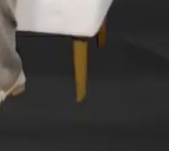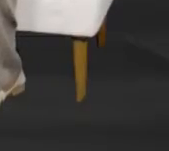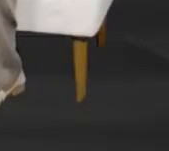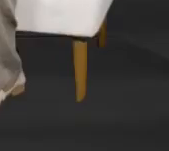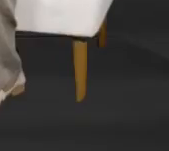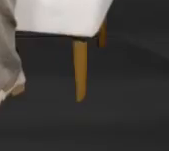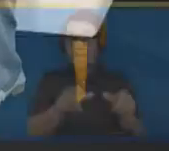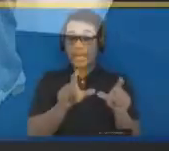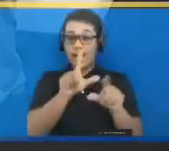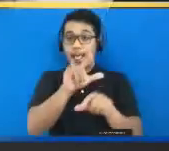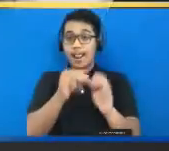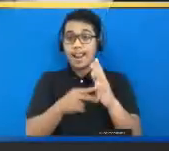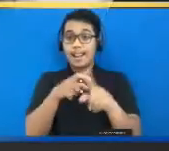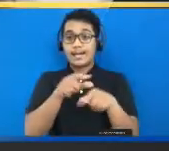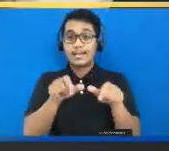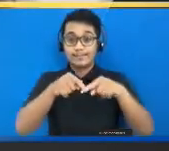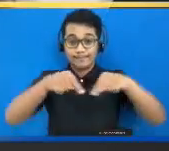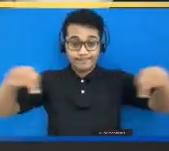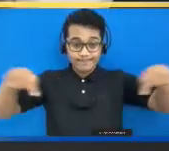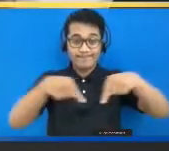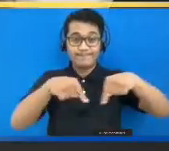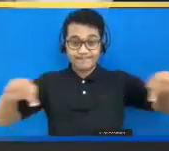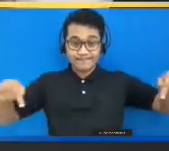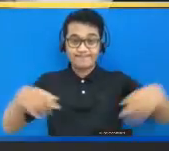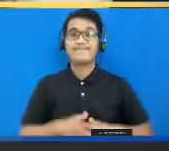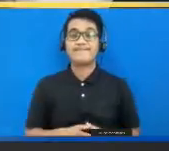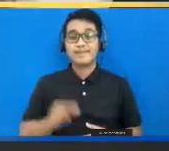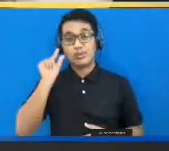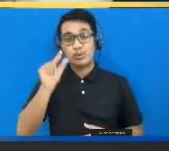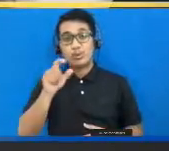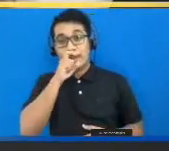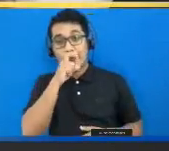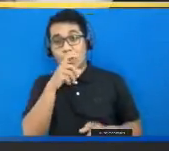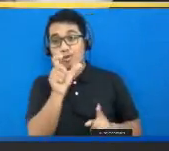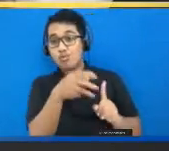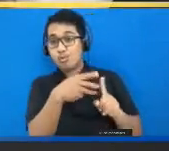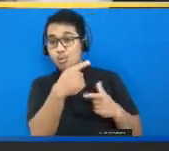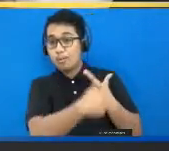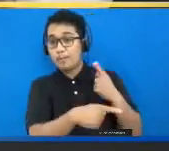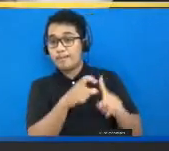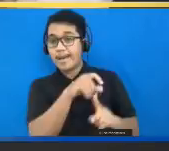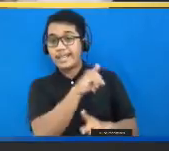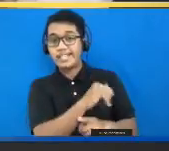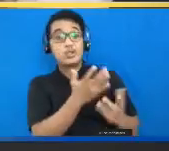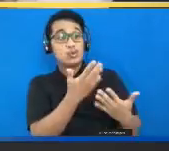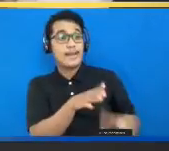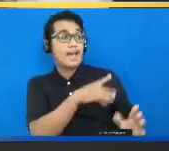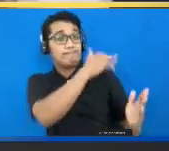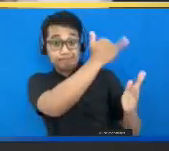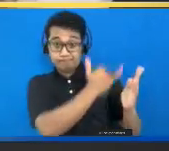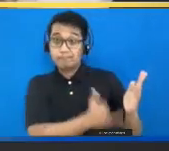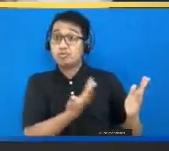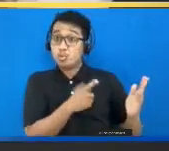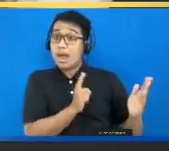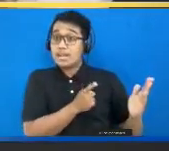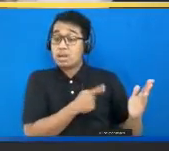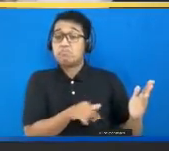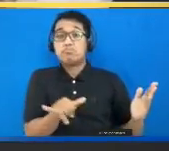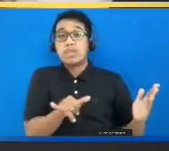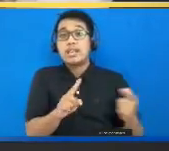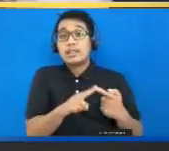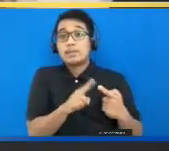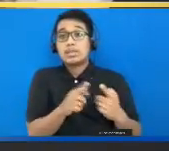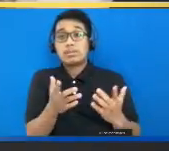linknya tuh tadi kalau teman-teman lihat ini untuk pak Paidi Tadi kan udah sebenarnya udah ada evaluasilah dari teman-teman lapangan kemudian